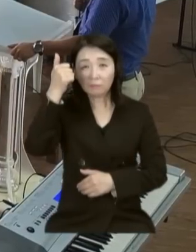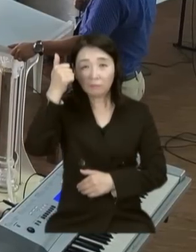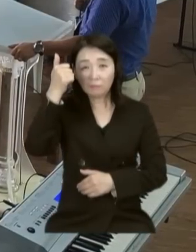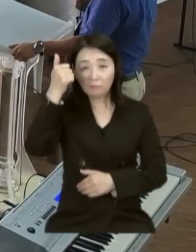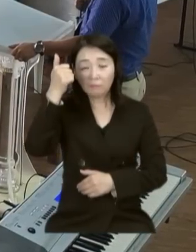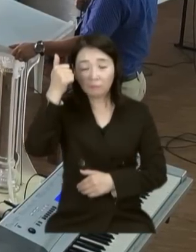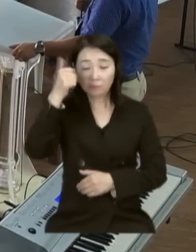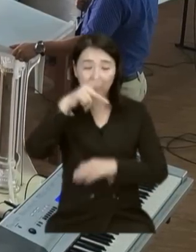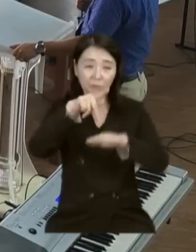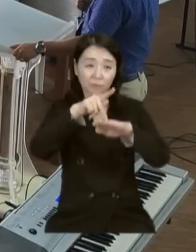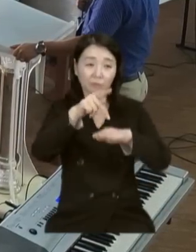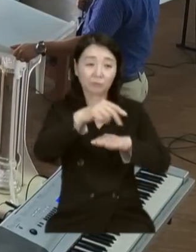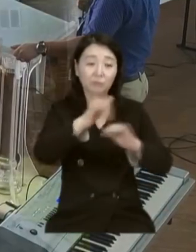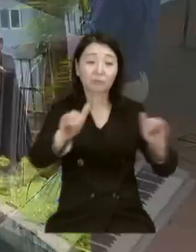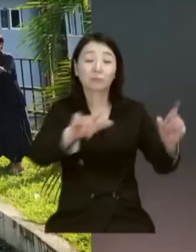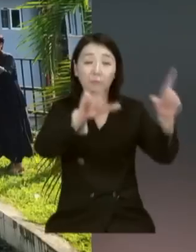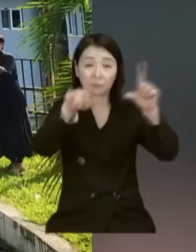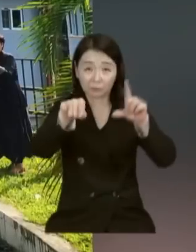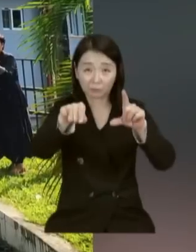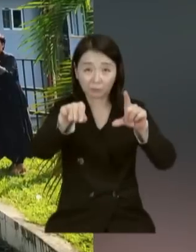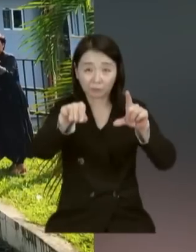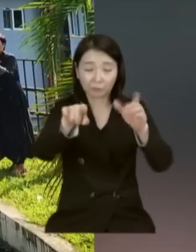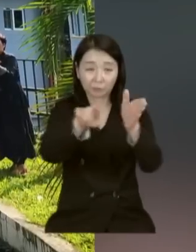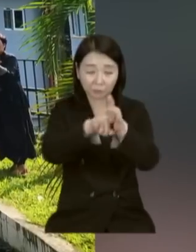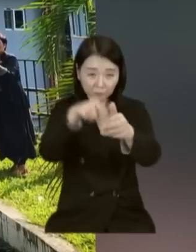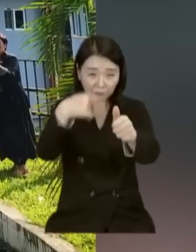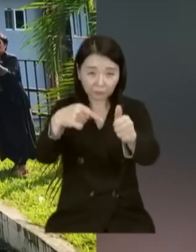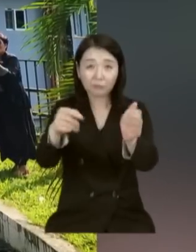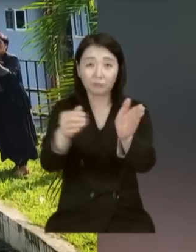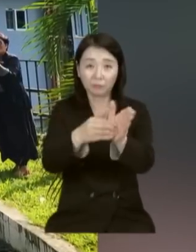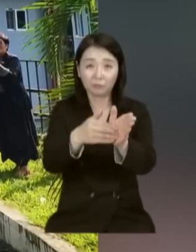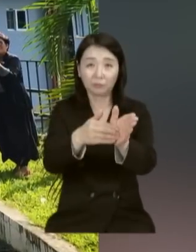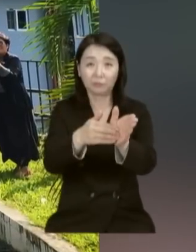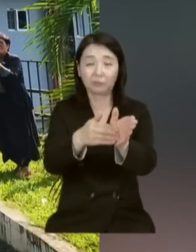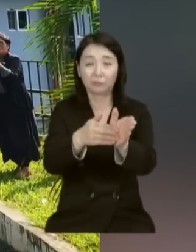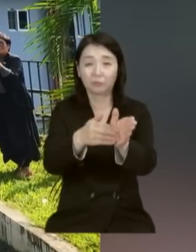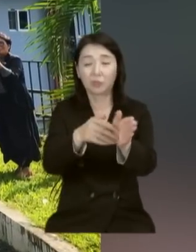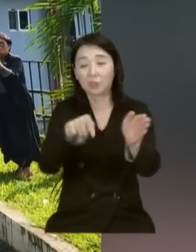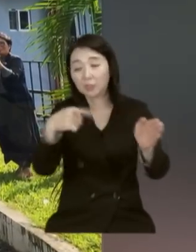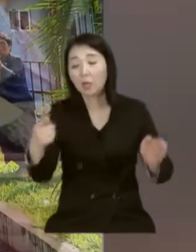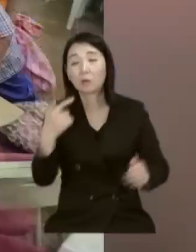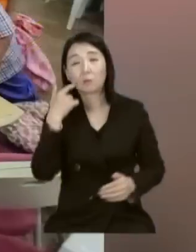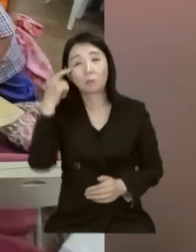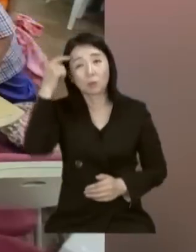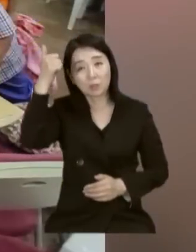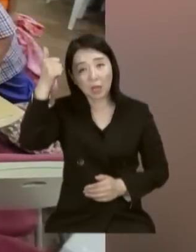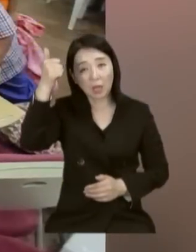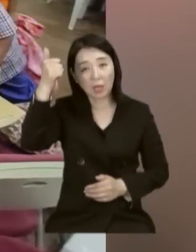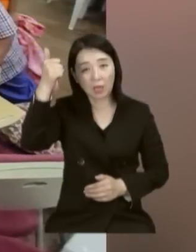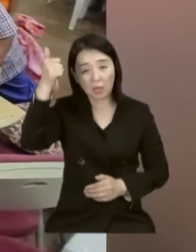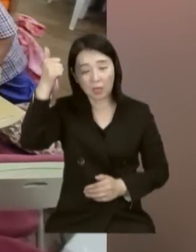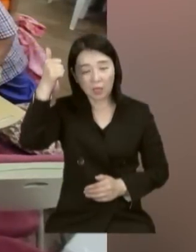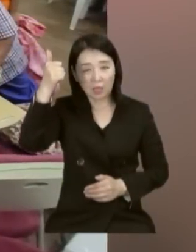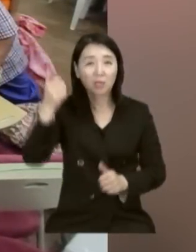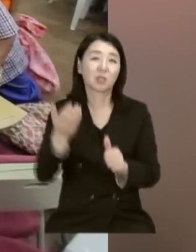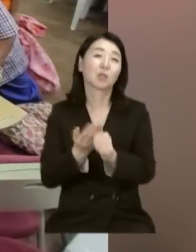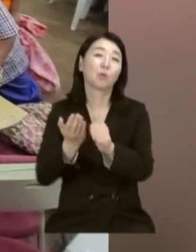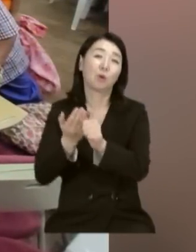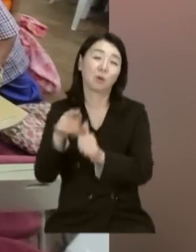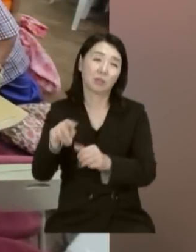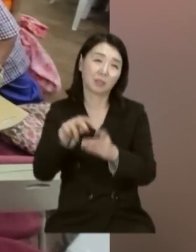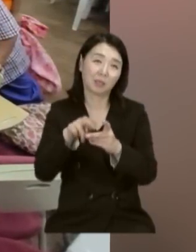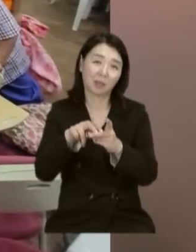필리핀 현지인들을 그 신학을 가르쳐 가지고 예. 목사 목양자를 이렇게 만드는 그런